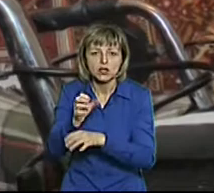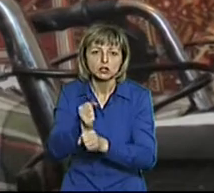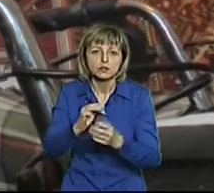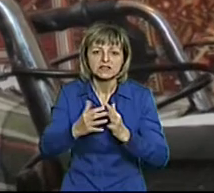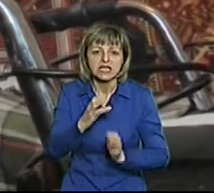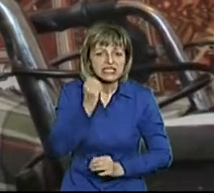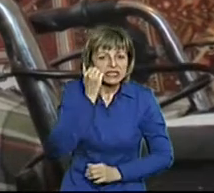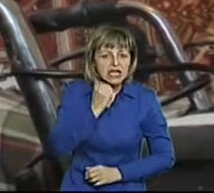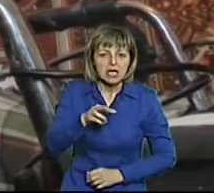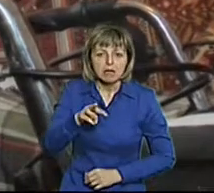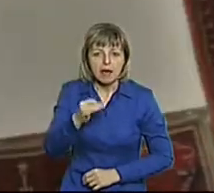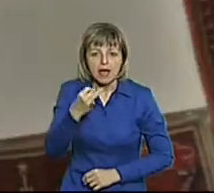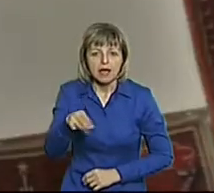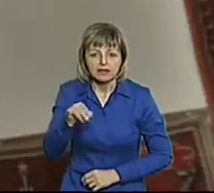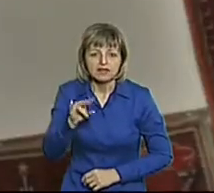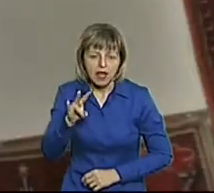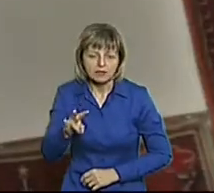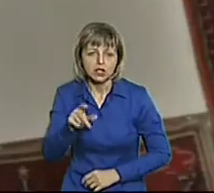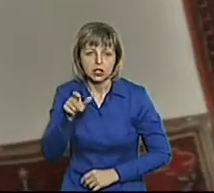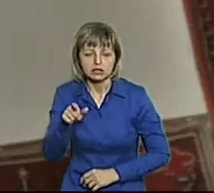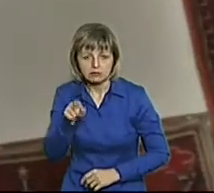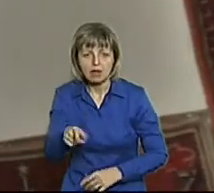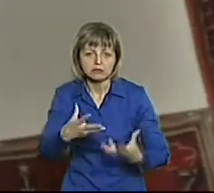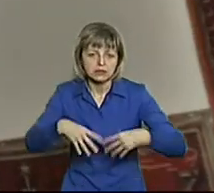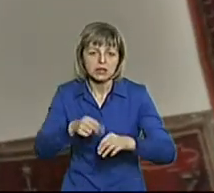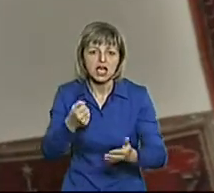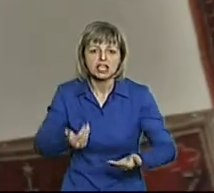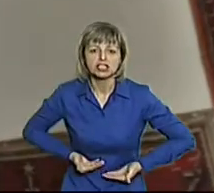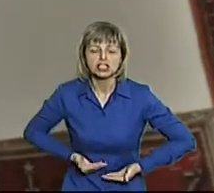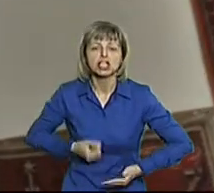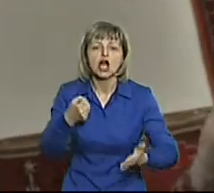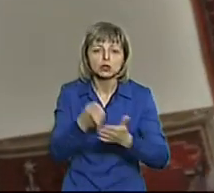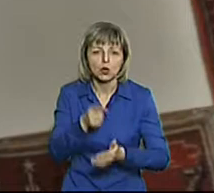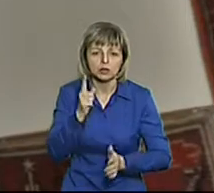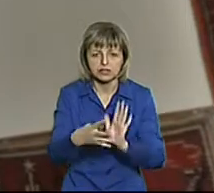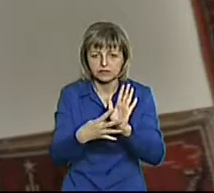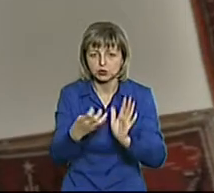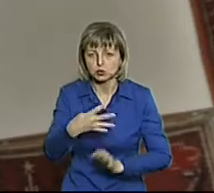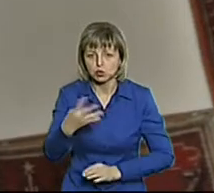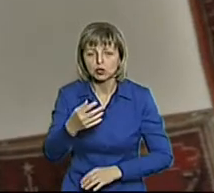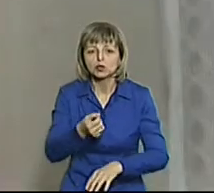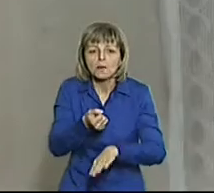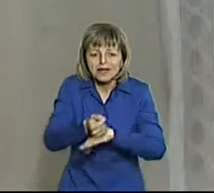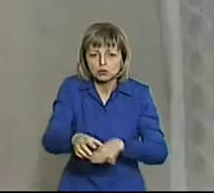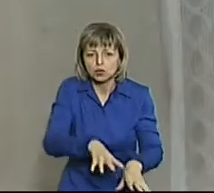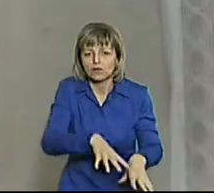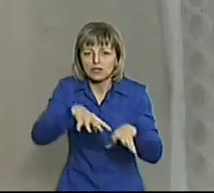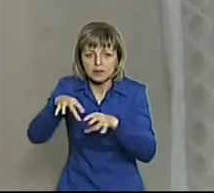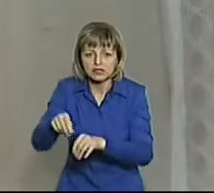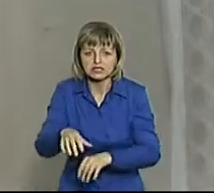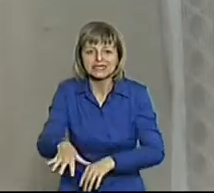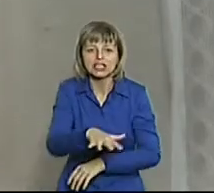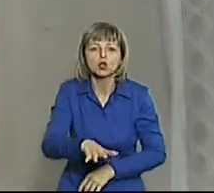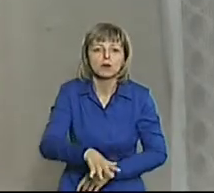селі Старий Майдан Холмського повіту. Там родина жила до 1944-го, до примусової депортації з території